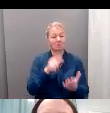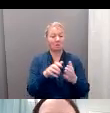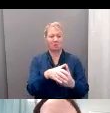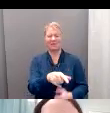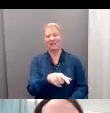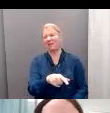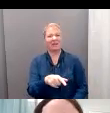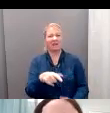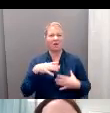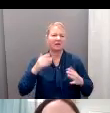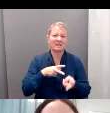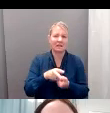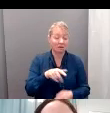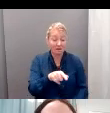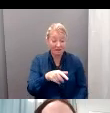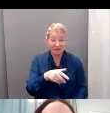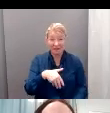bli gravida.